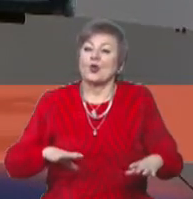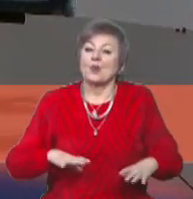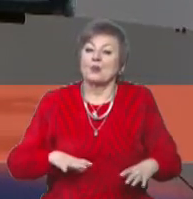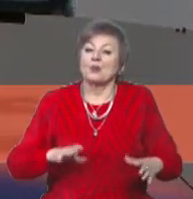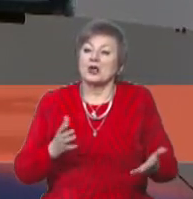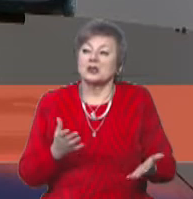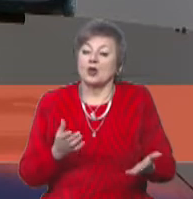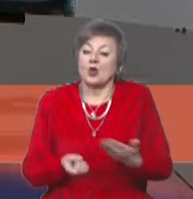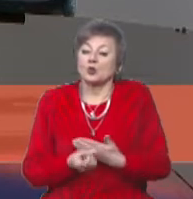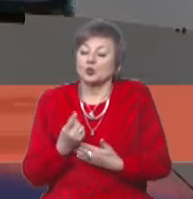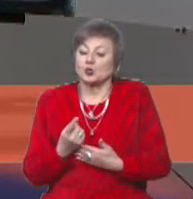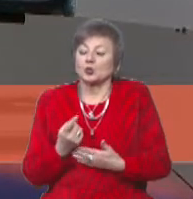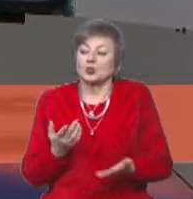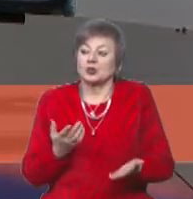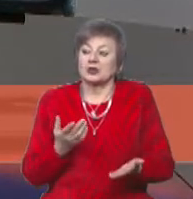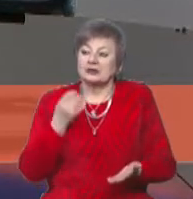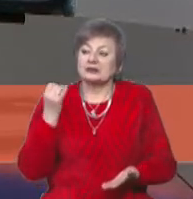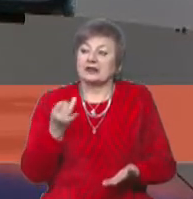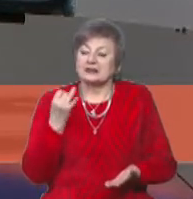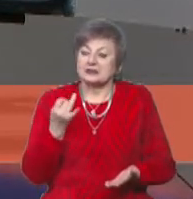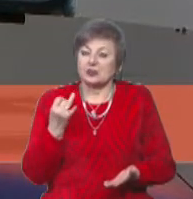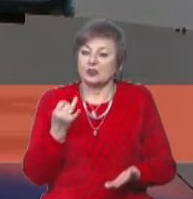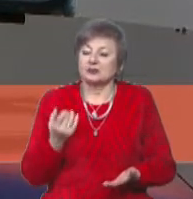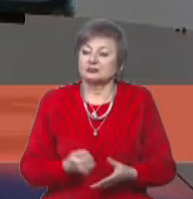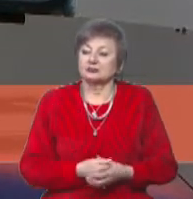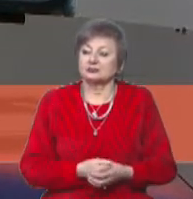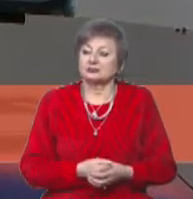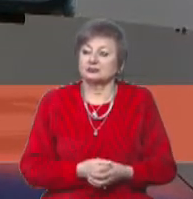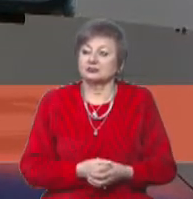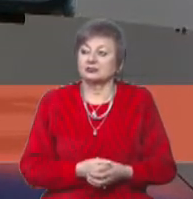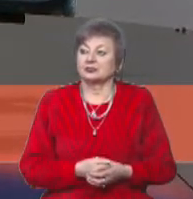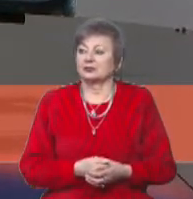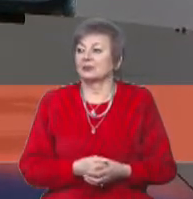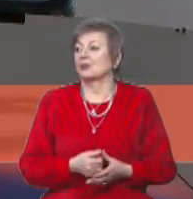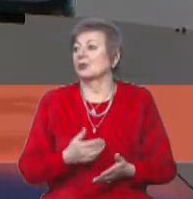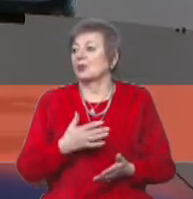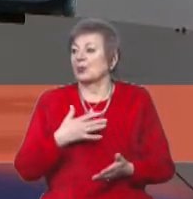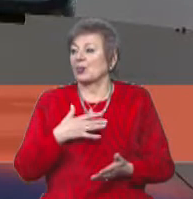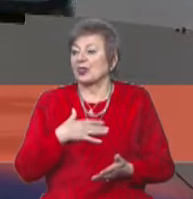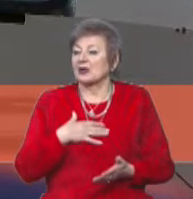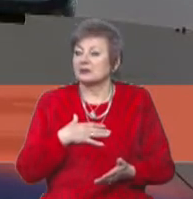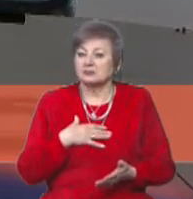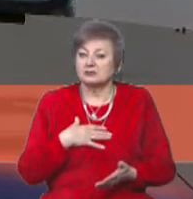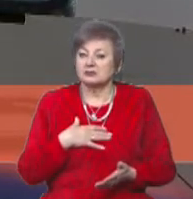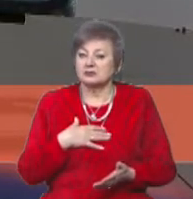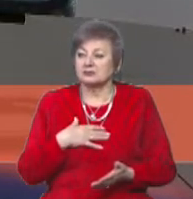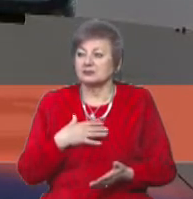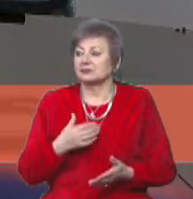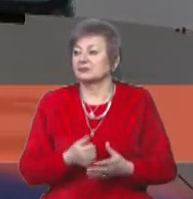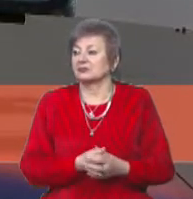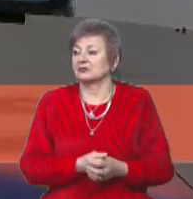кобила? Звідки взагалі почалася ця історія? Чому коні? Я не знаю, якось нам з донькою, певно,